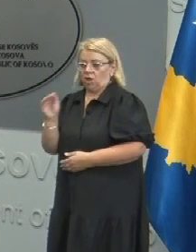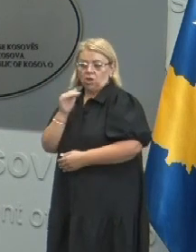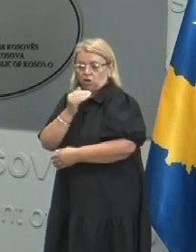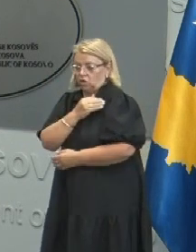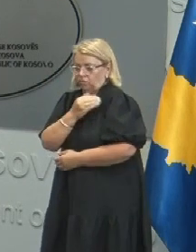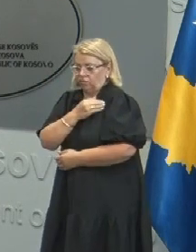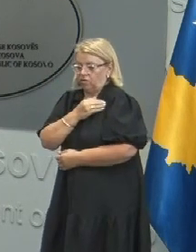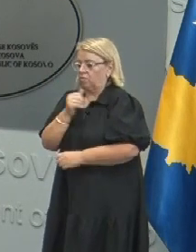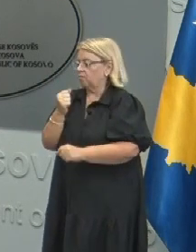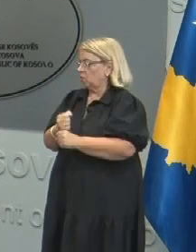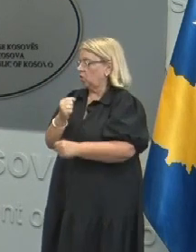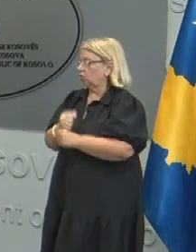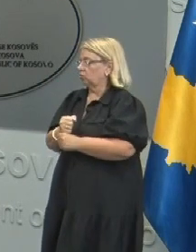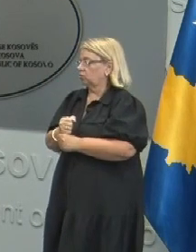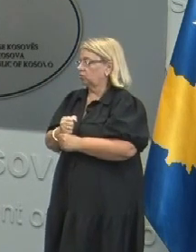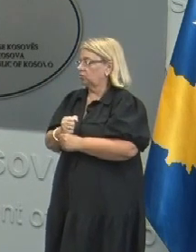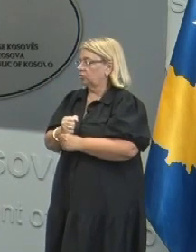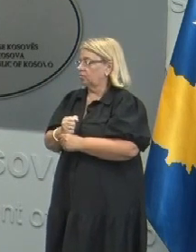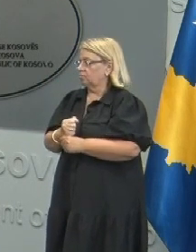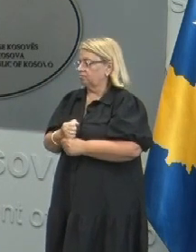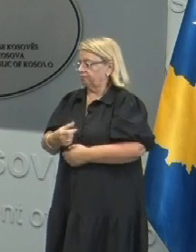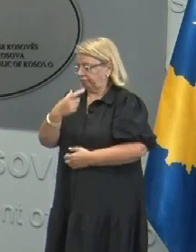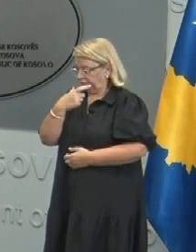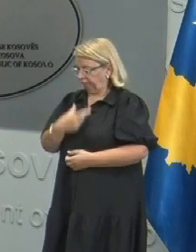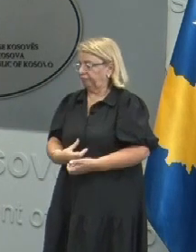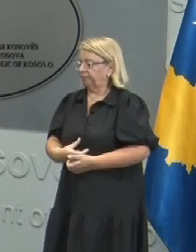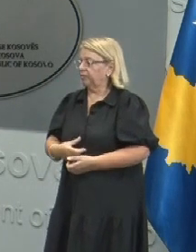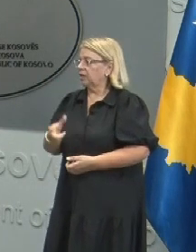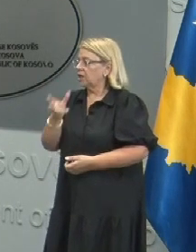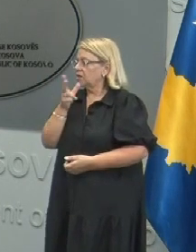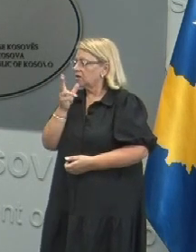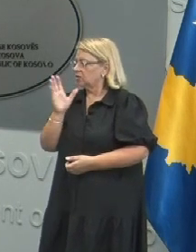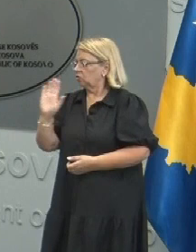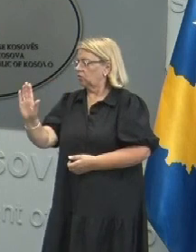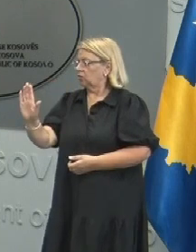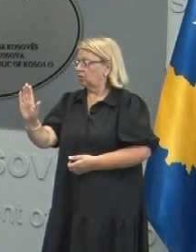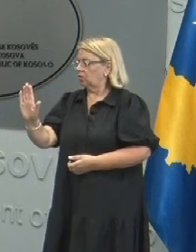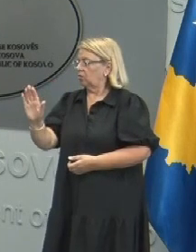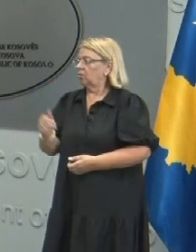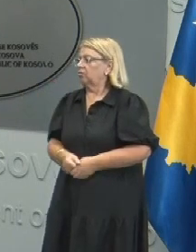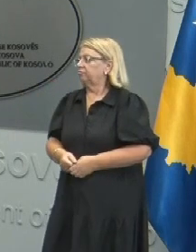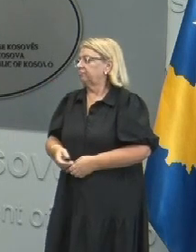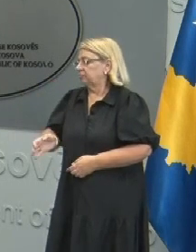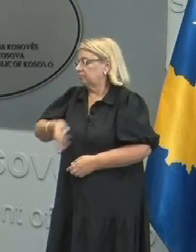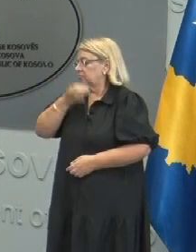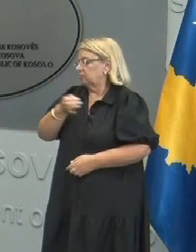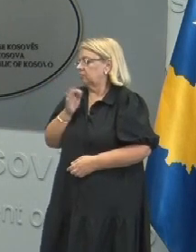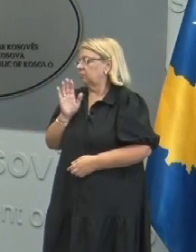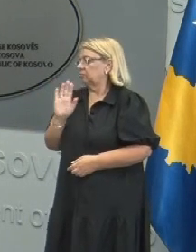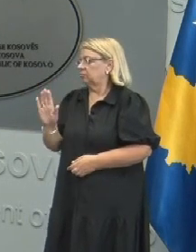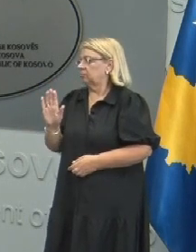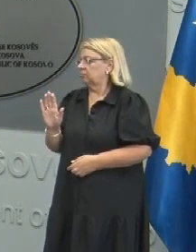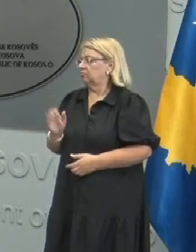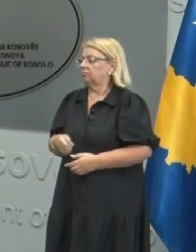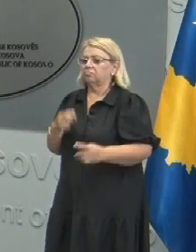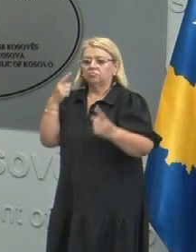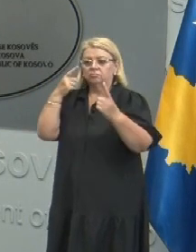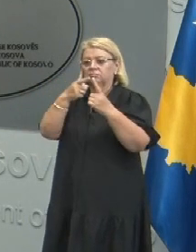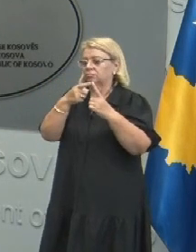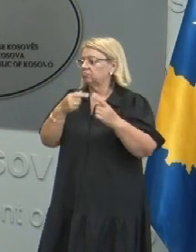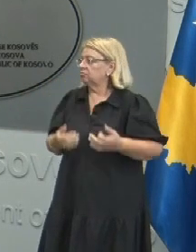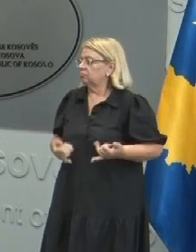tona në raport me kërkesat e tyre, aq sa dhe ne jemi të informuar për kërkesat dhe qëllimet e tyre. Edhe sot jemi në komunikim me